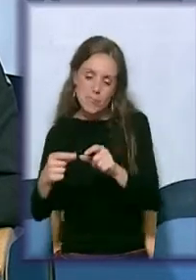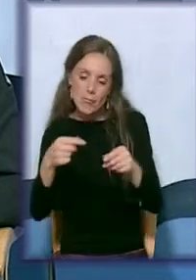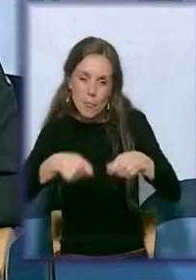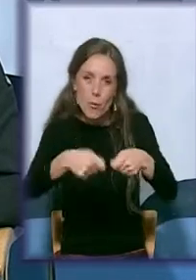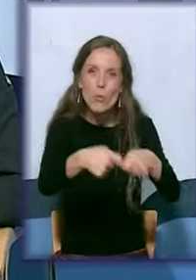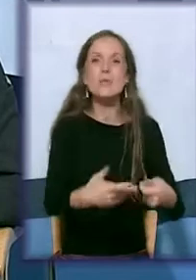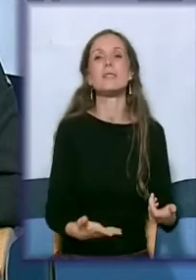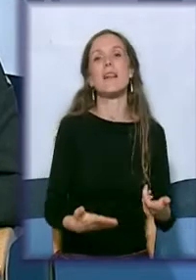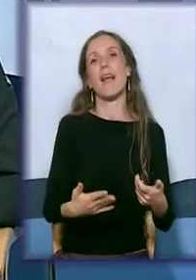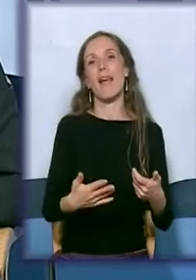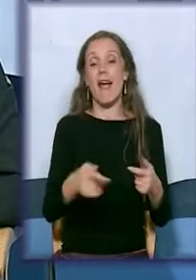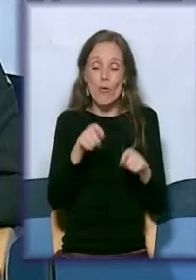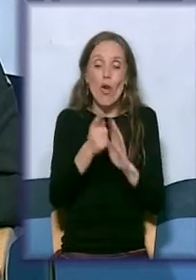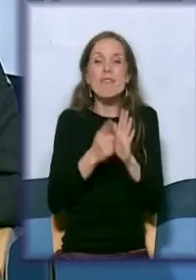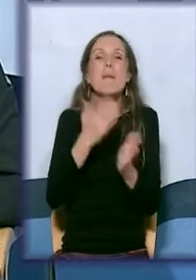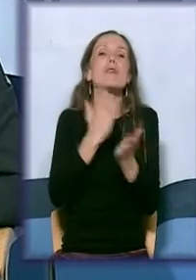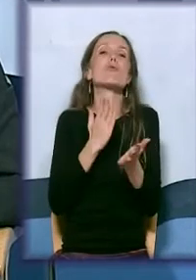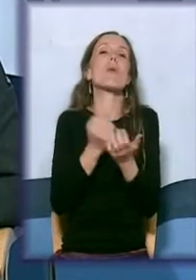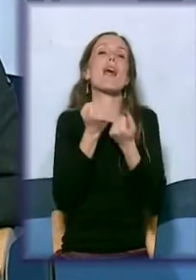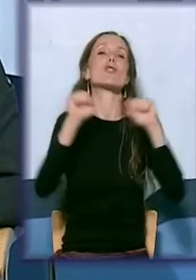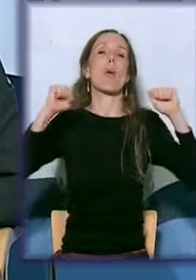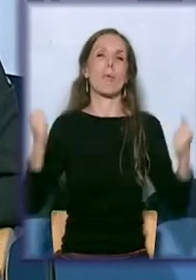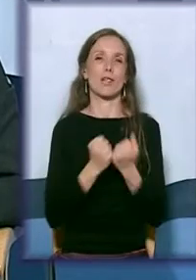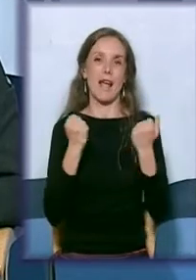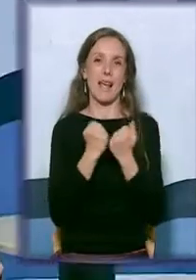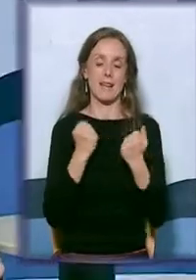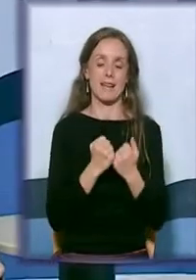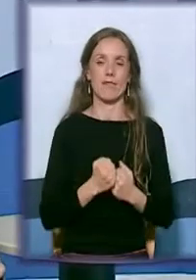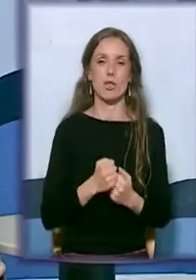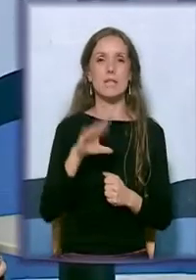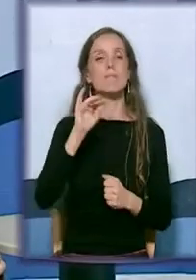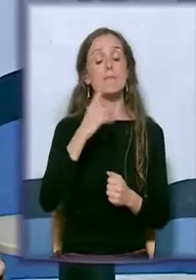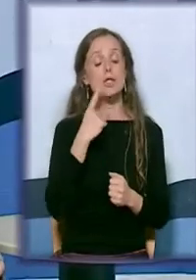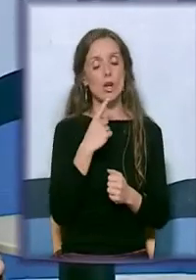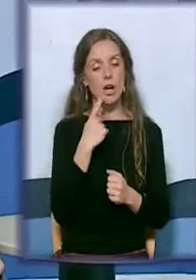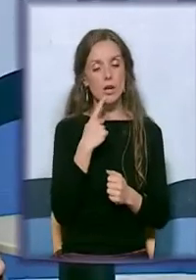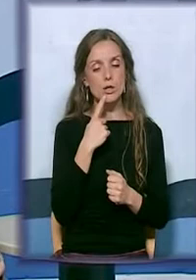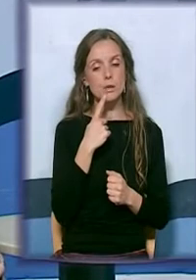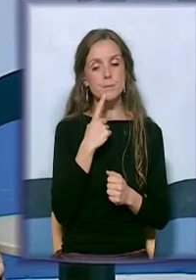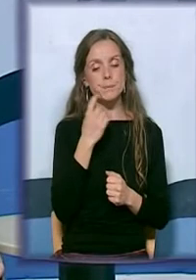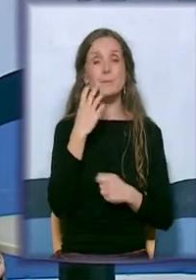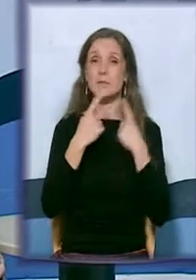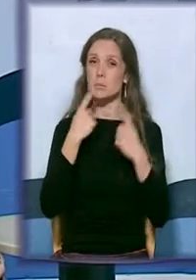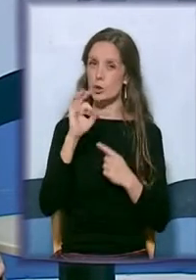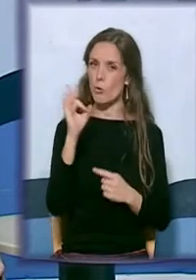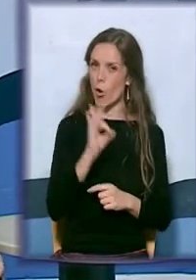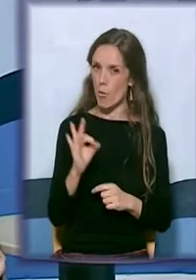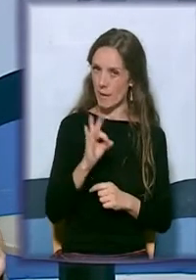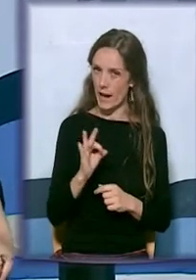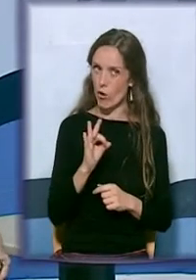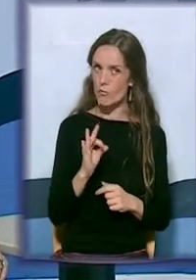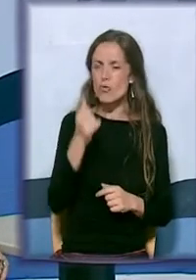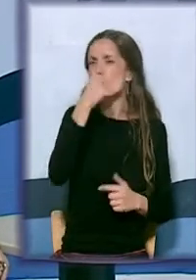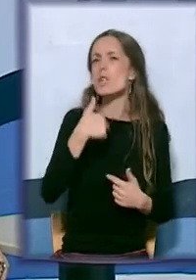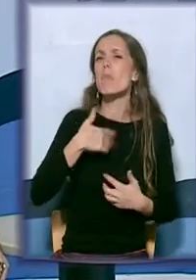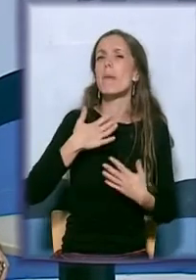aktivnosti baš u tom vremenskom periodu. Kada govorimo uopšte o Obrenovcu, ono što jeste zapravo bila nekako i naša namera,